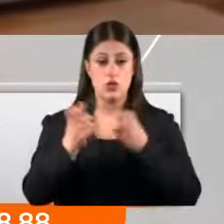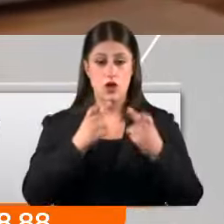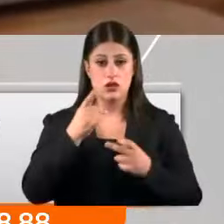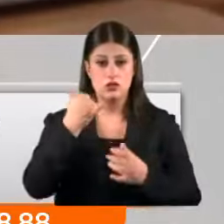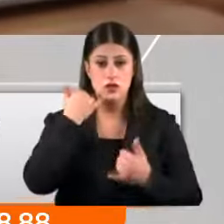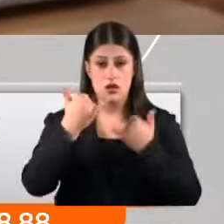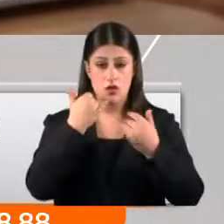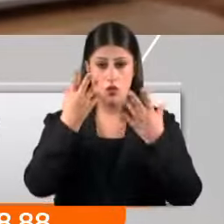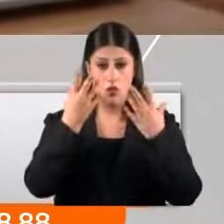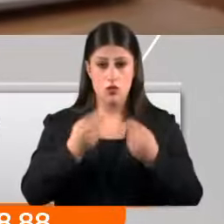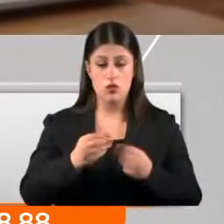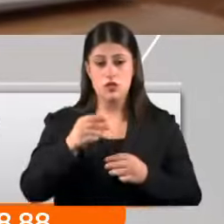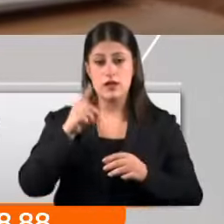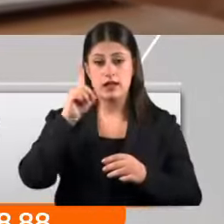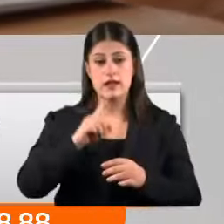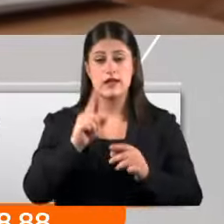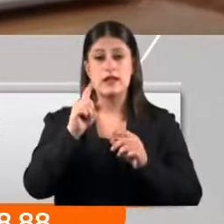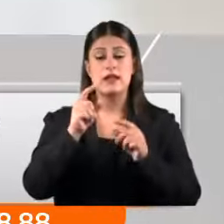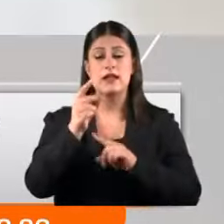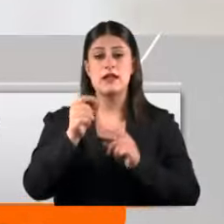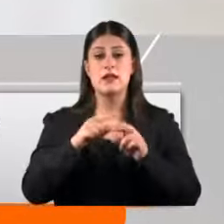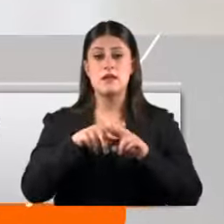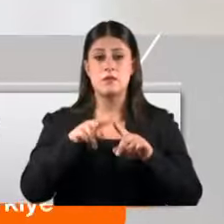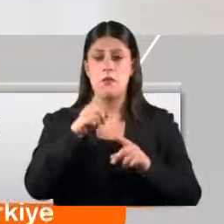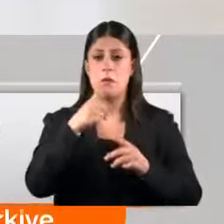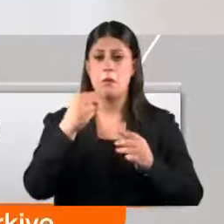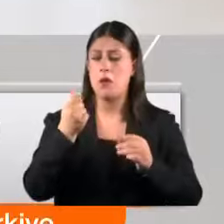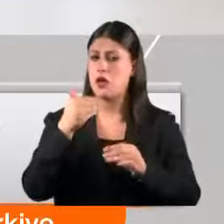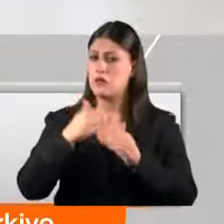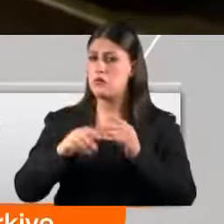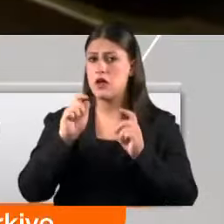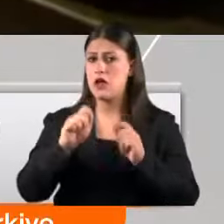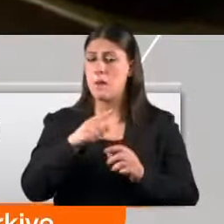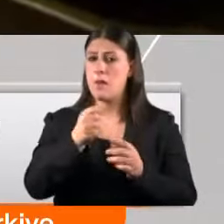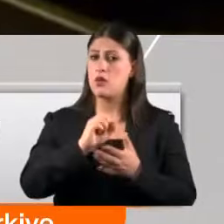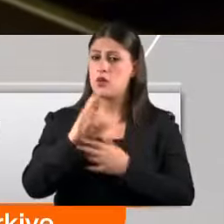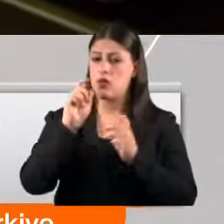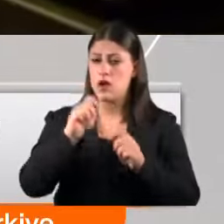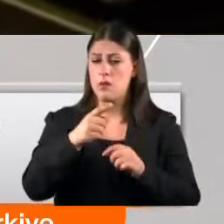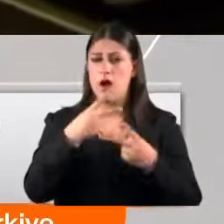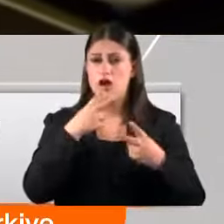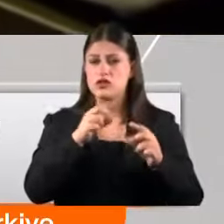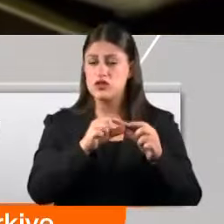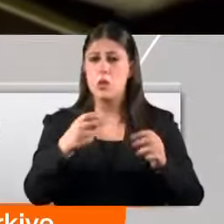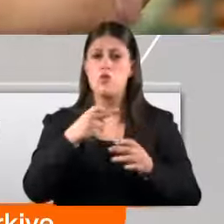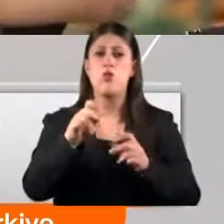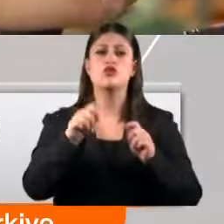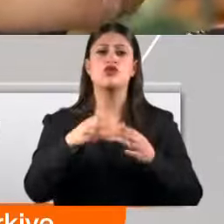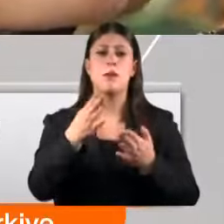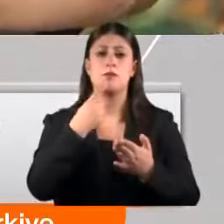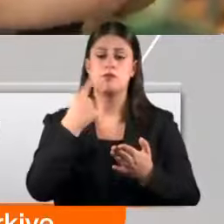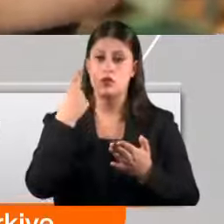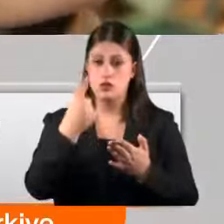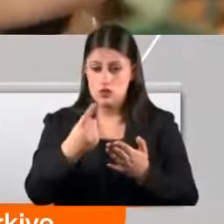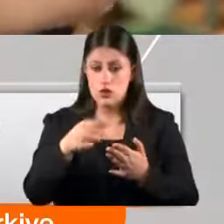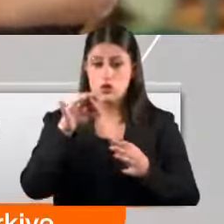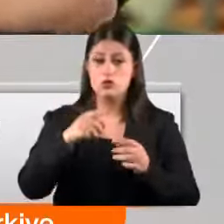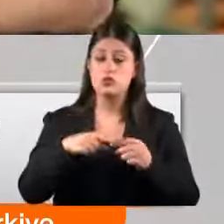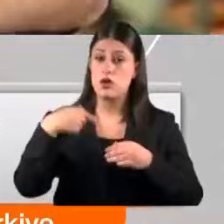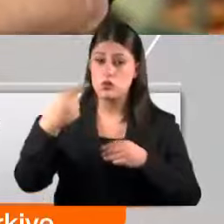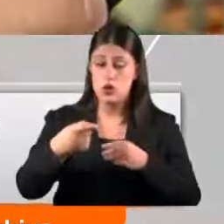olarak IBAN yoluyla birine para gönderdiğinizi ve açıklama kısmını boş bıraktığınızı söylüyor ve ardından da Hazine ve Maliye